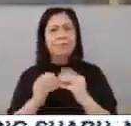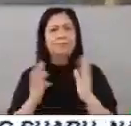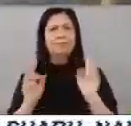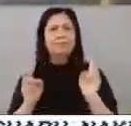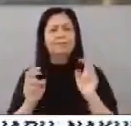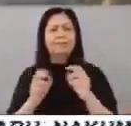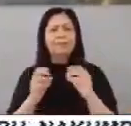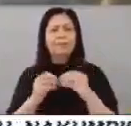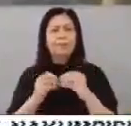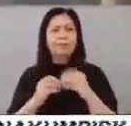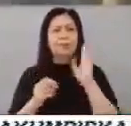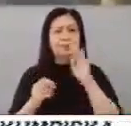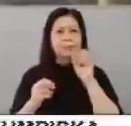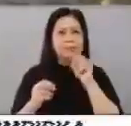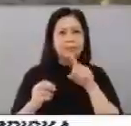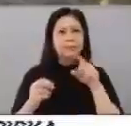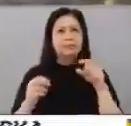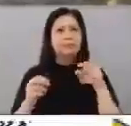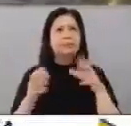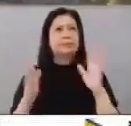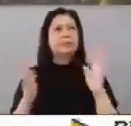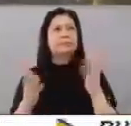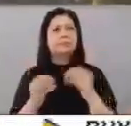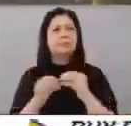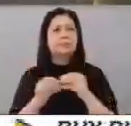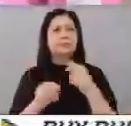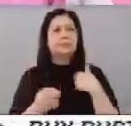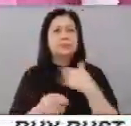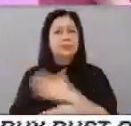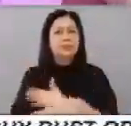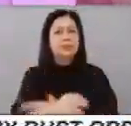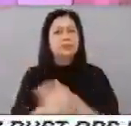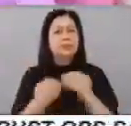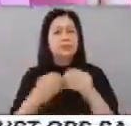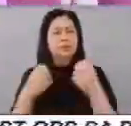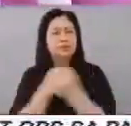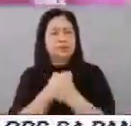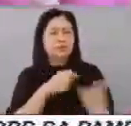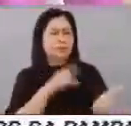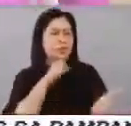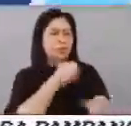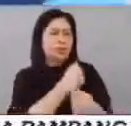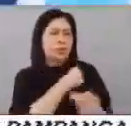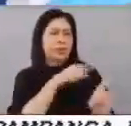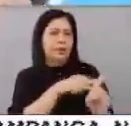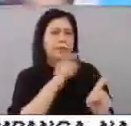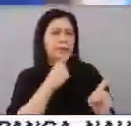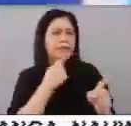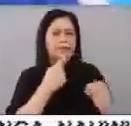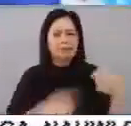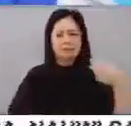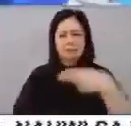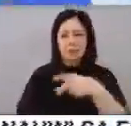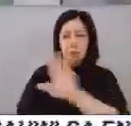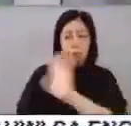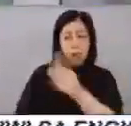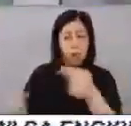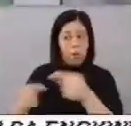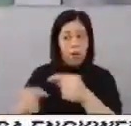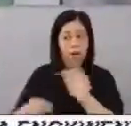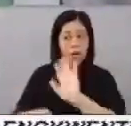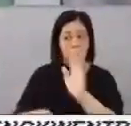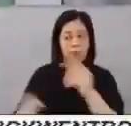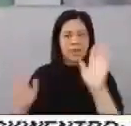384,159 na mga health worker para sa kanilang hazard pay, gaya din ang special risk allowance sa